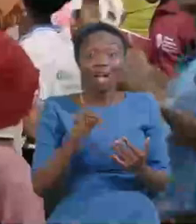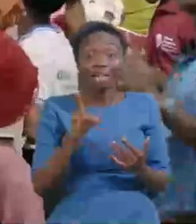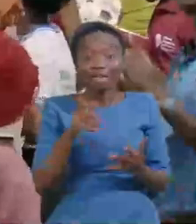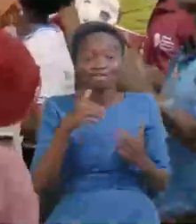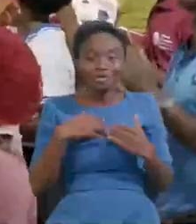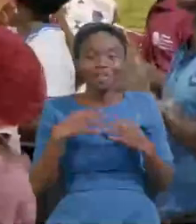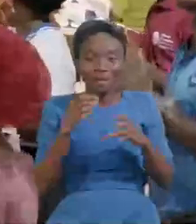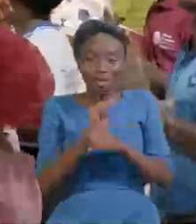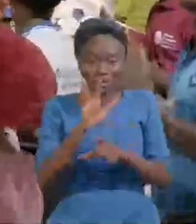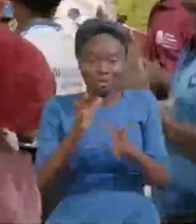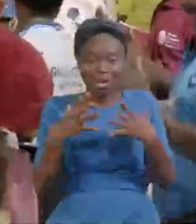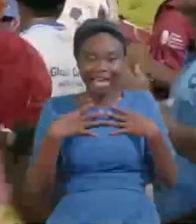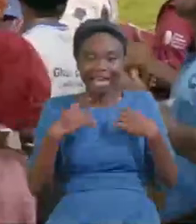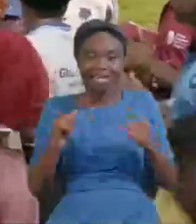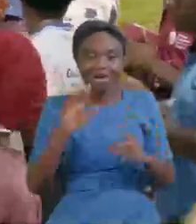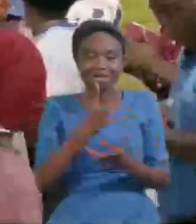Examine-toi maintenant.